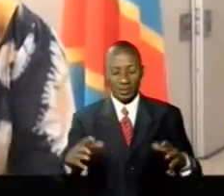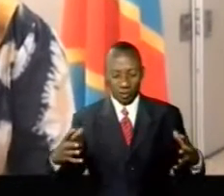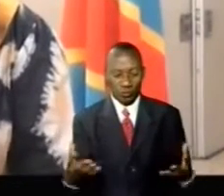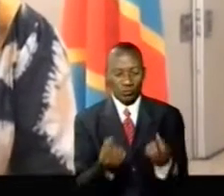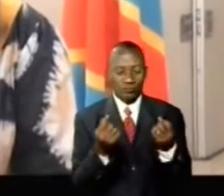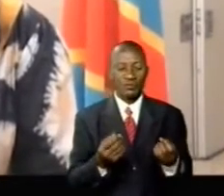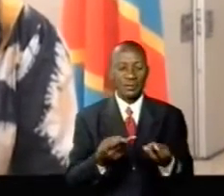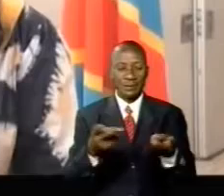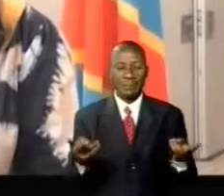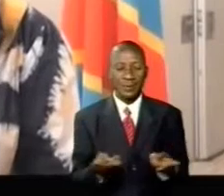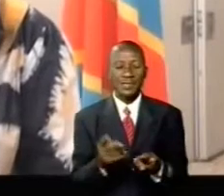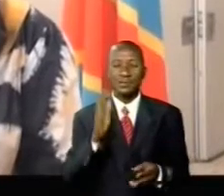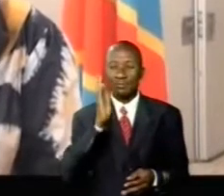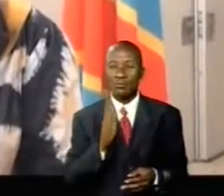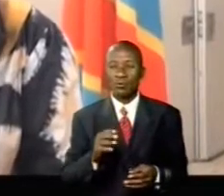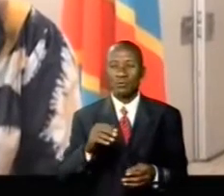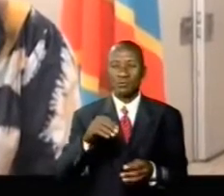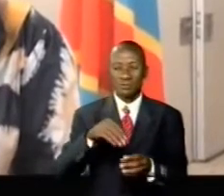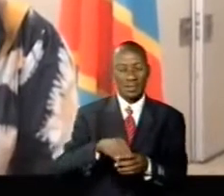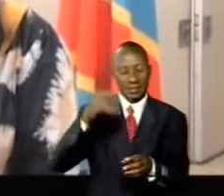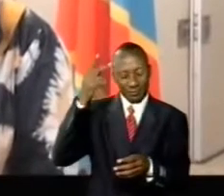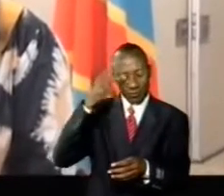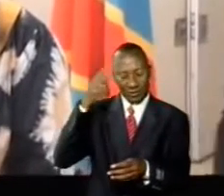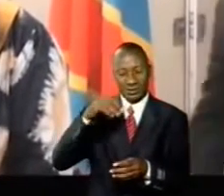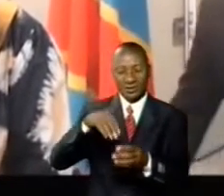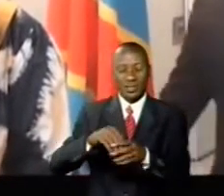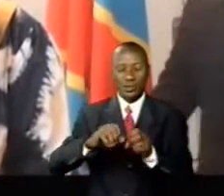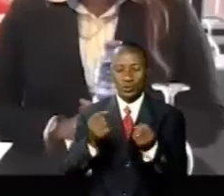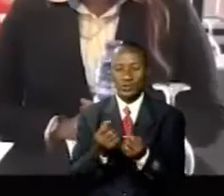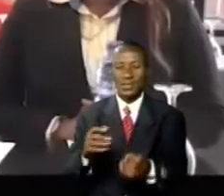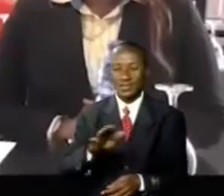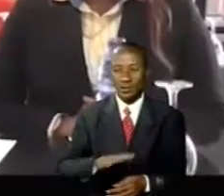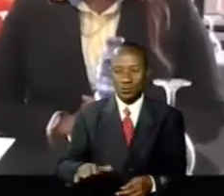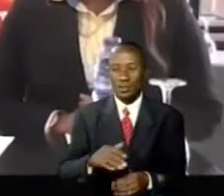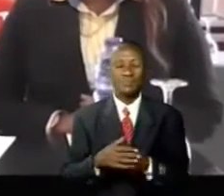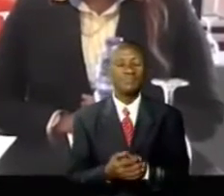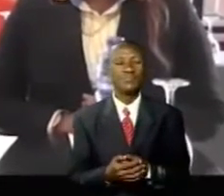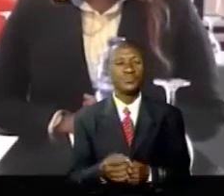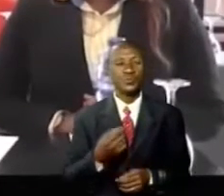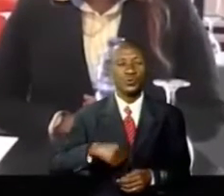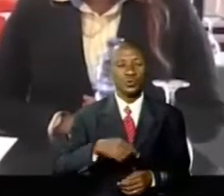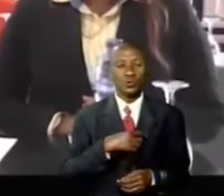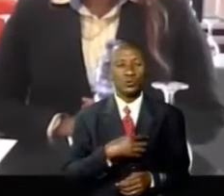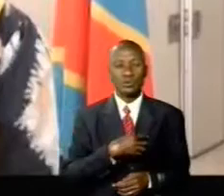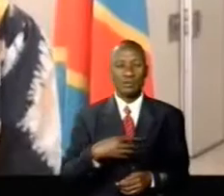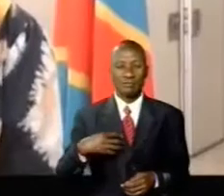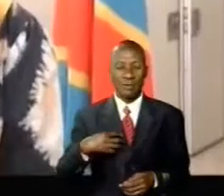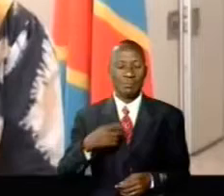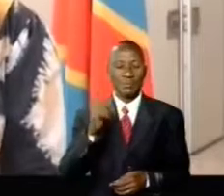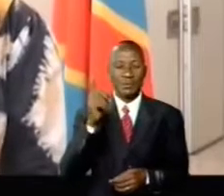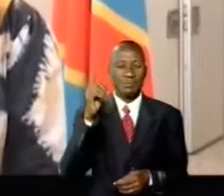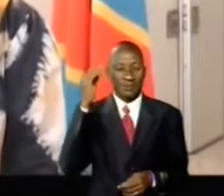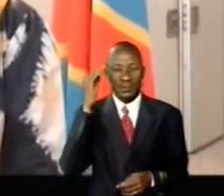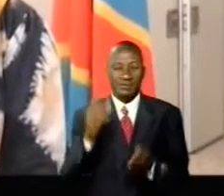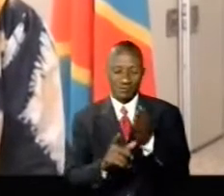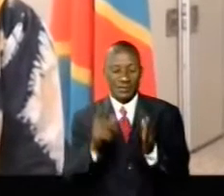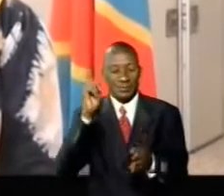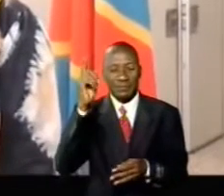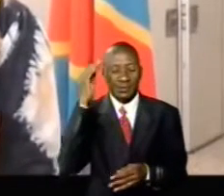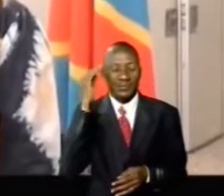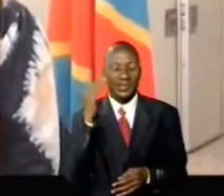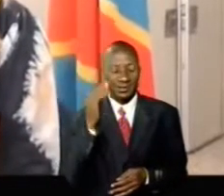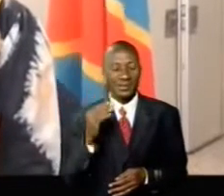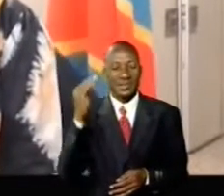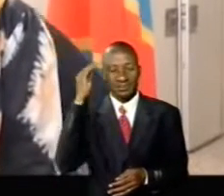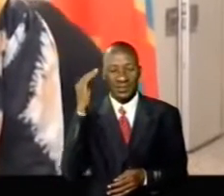dans l'échiquier politique et social national. Nous avons des femmes vice-premières ministres, ministre